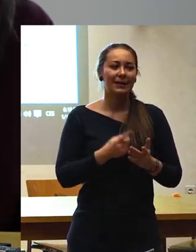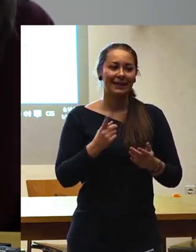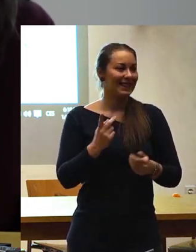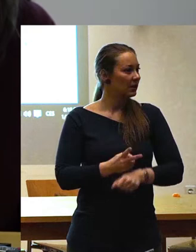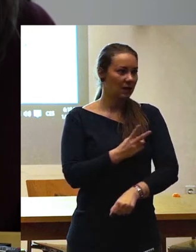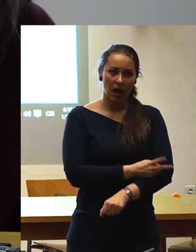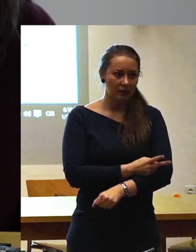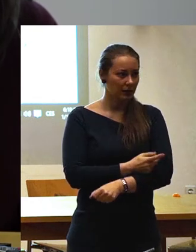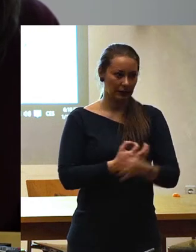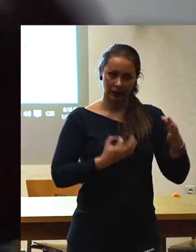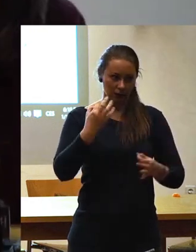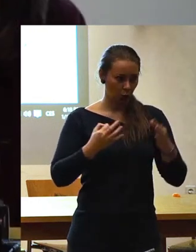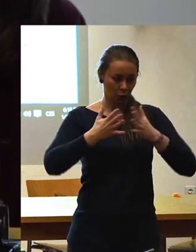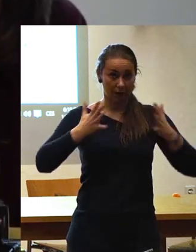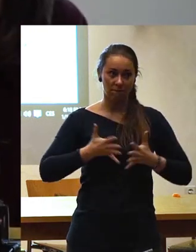nestátní instituce.